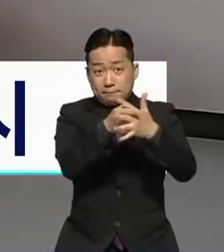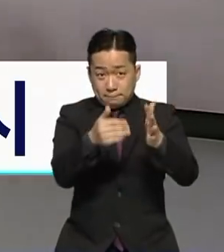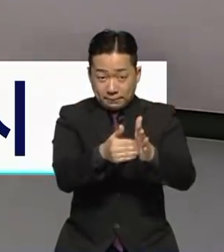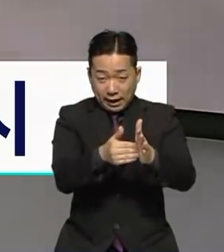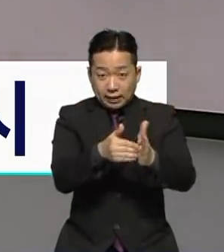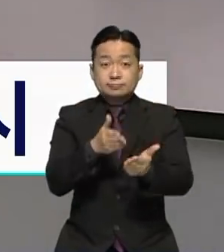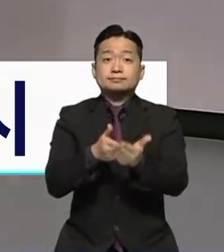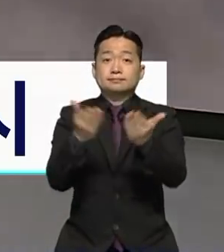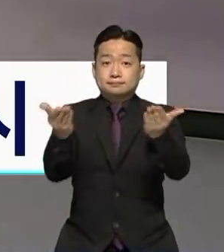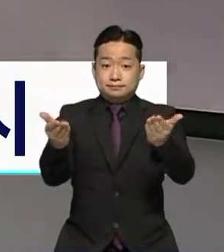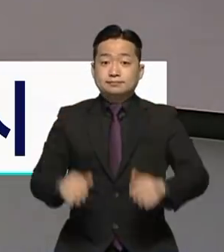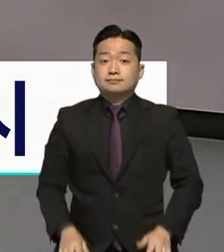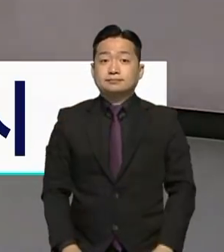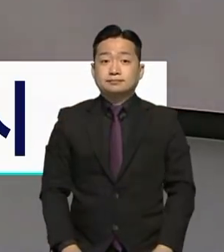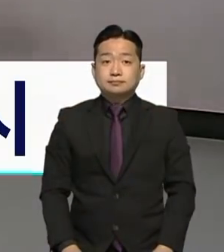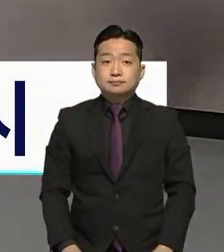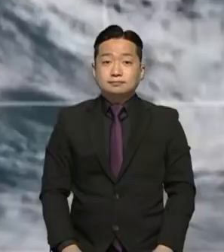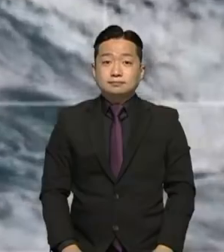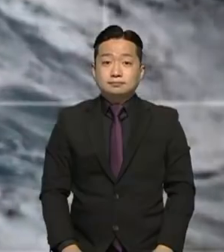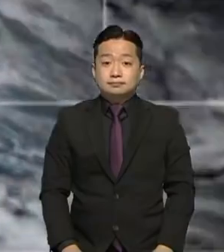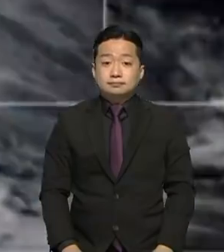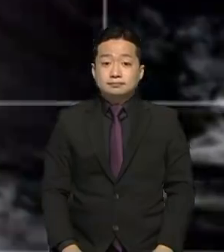곽상은 기자입니다.